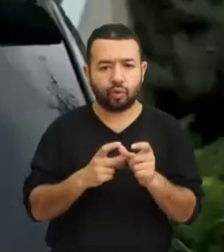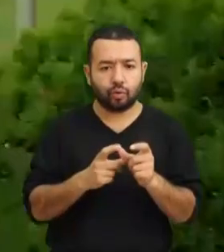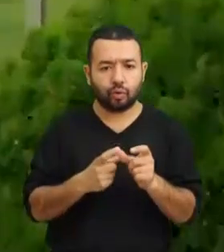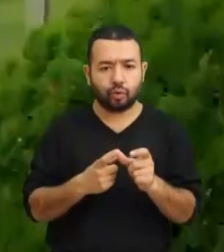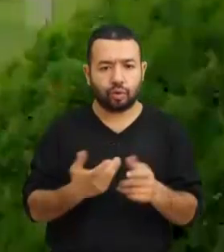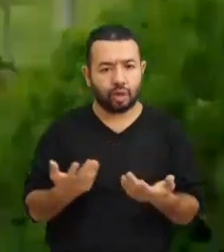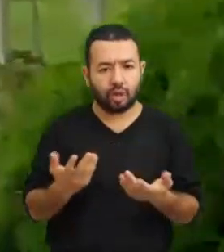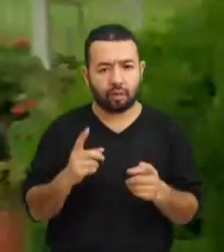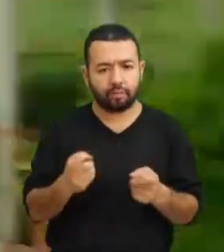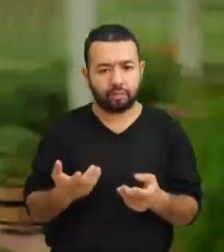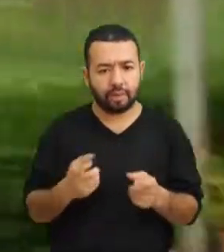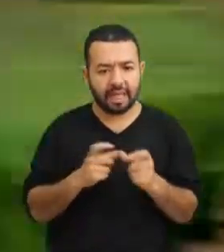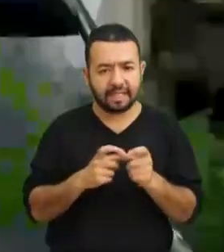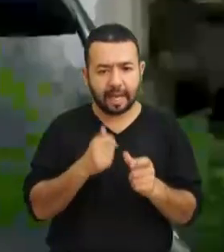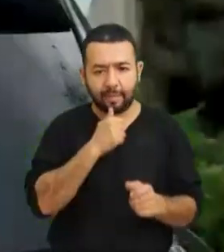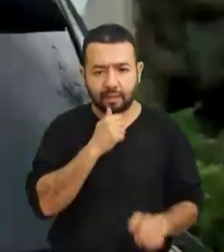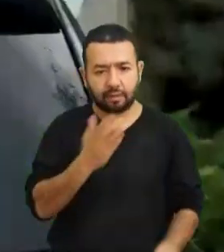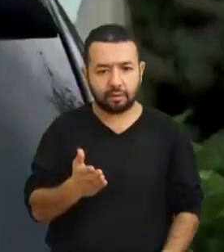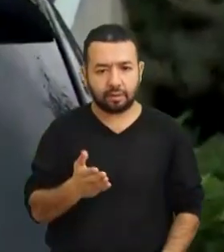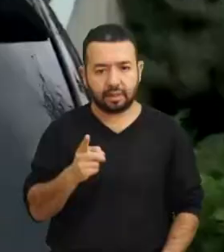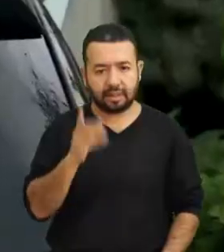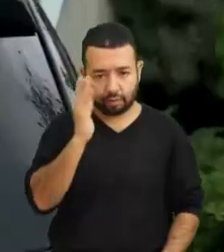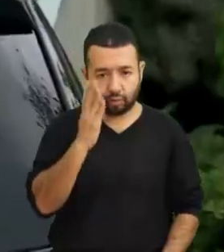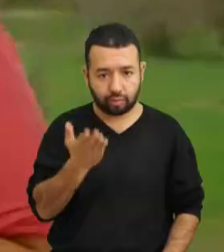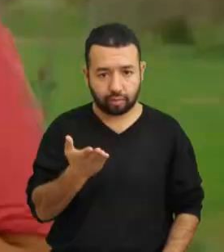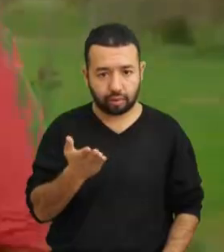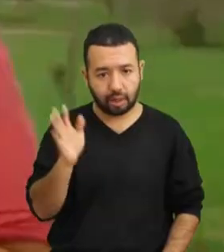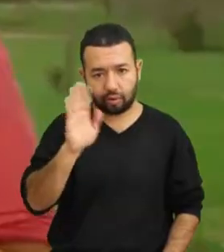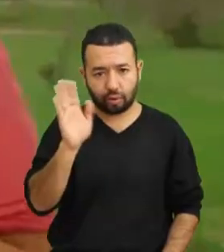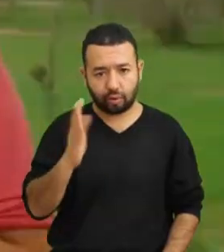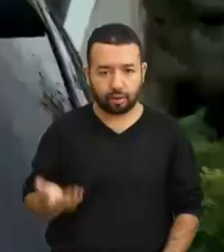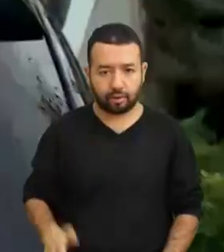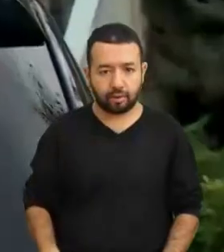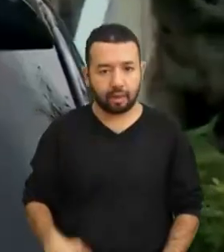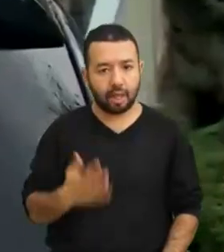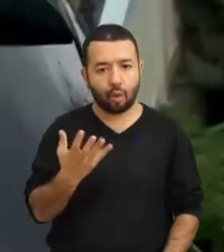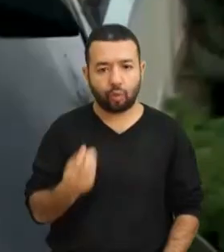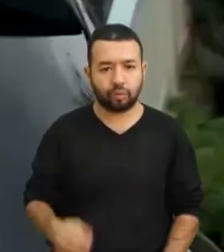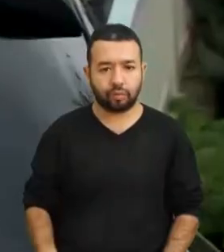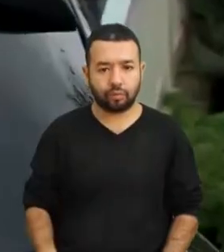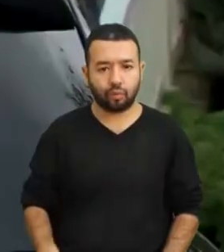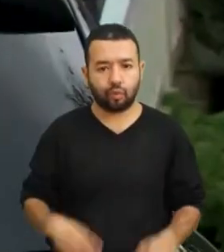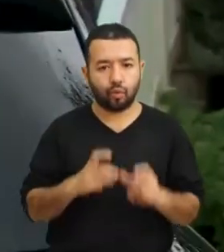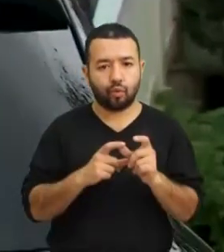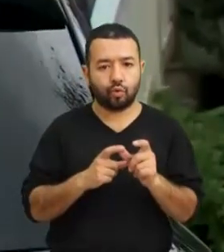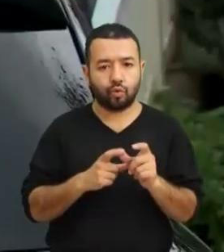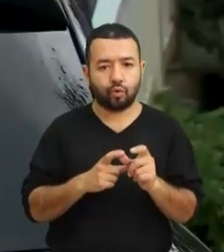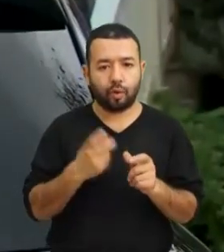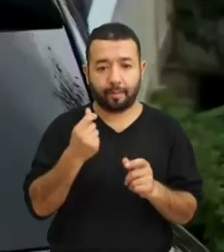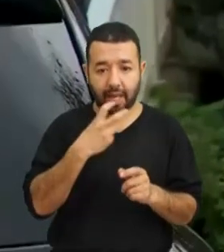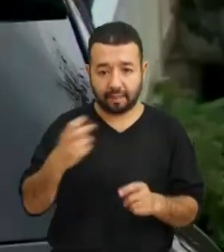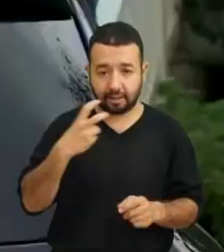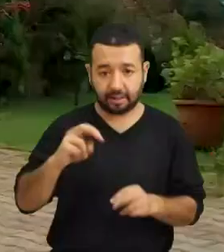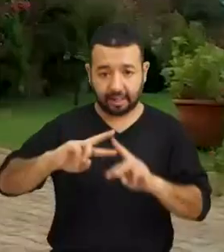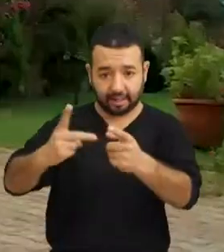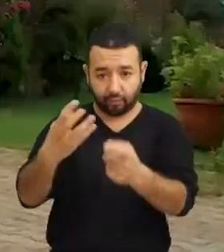Şükrü. Aa, Zarp Bey, siz gidiyorsunuz mu? Haydi güle güle. Ne o? Şükrü, bahşiş toplama işini